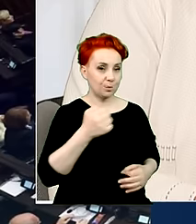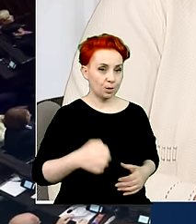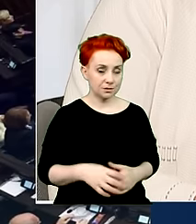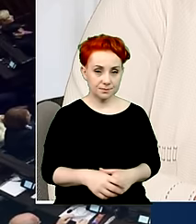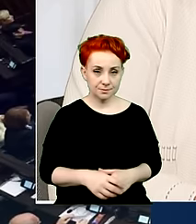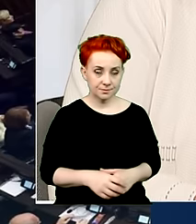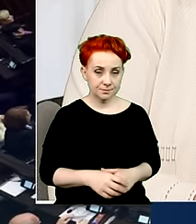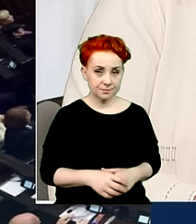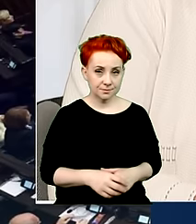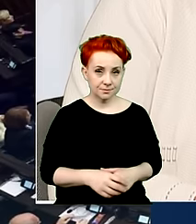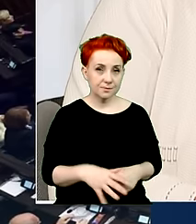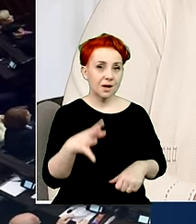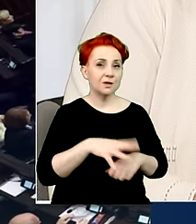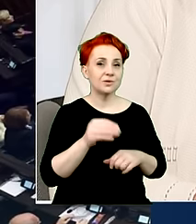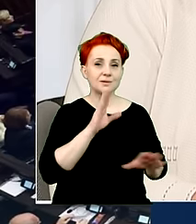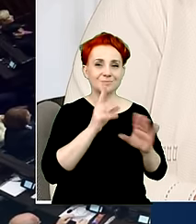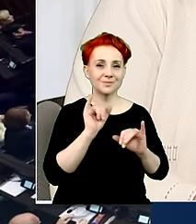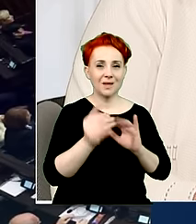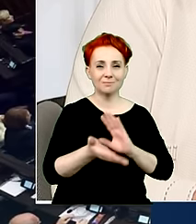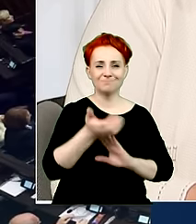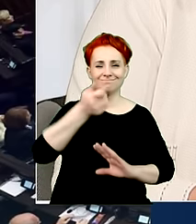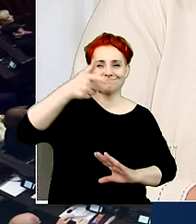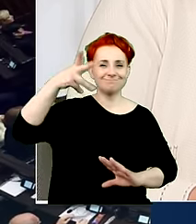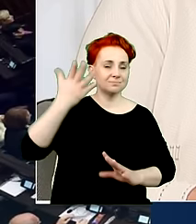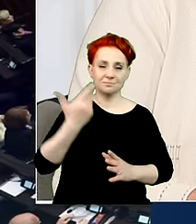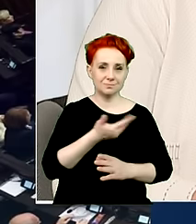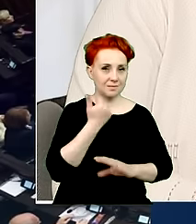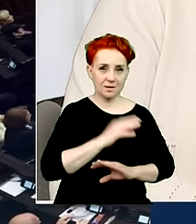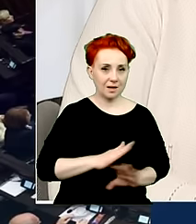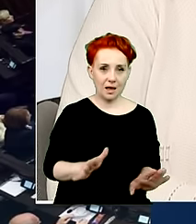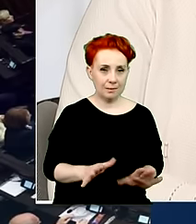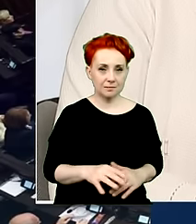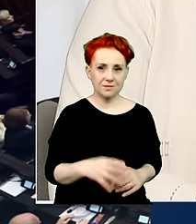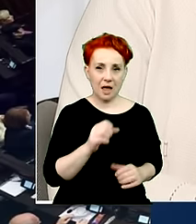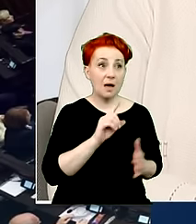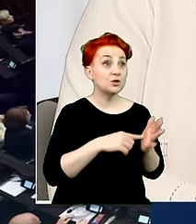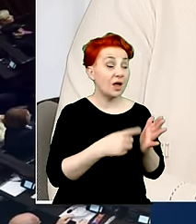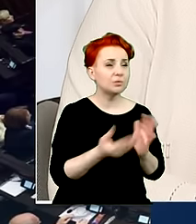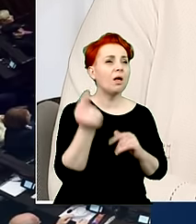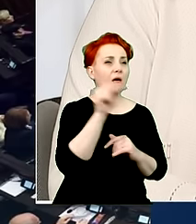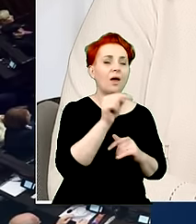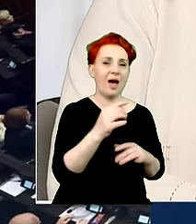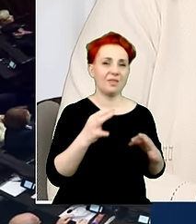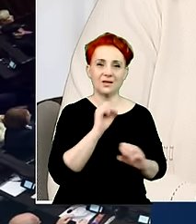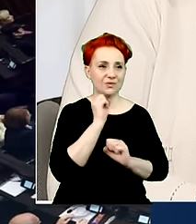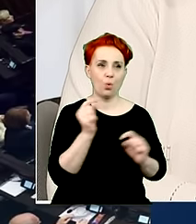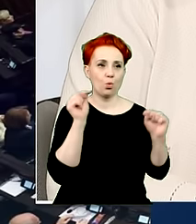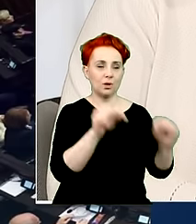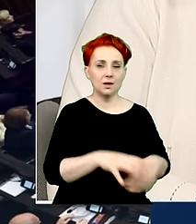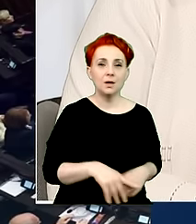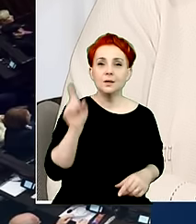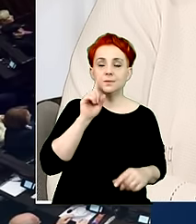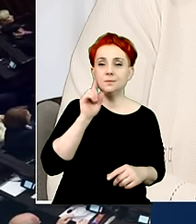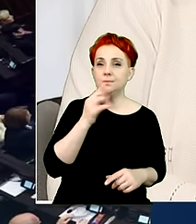taka, jak istniała kilkanaście lat temu, już nie istnieje. Ja bywałam często i po prostu w tej chwili już w ogóle tam nie jeżdżę. Po pierwsze. Po drugie, pan mówi, że pan Donald